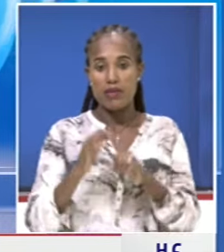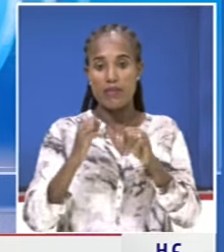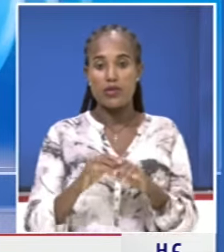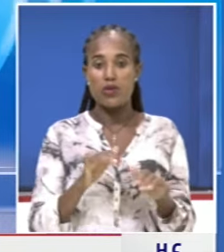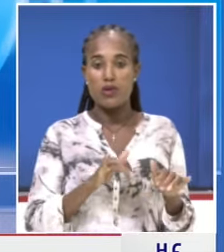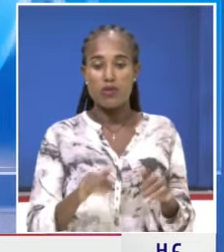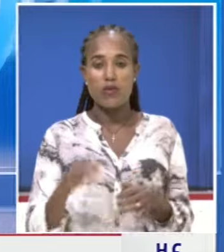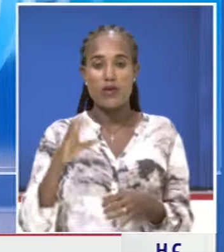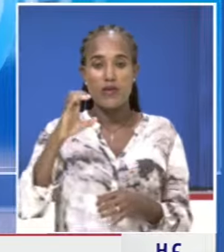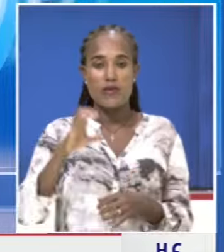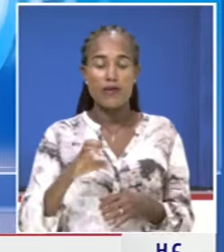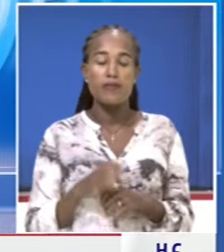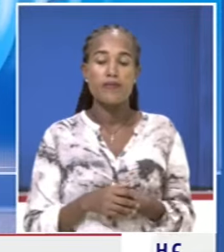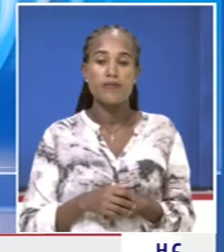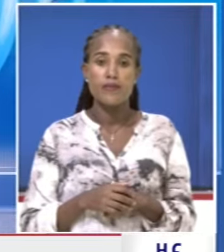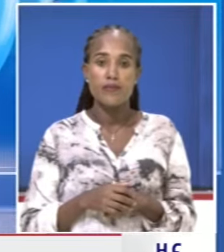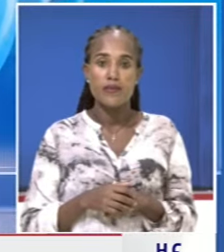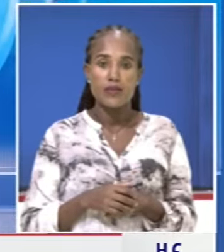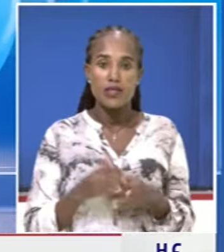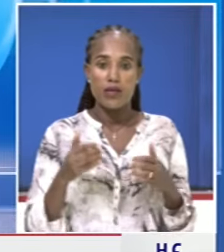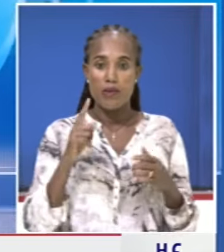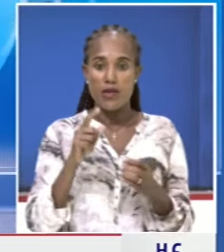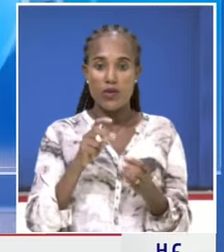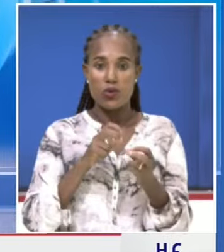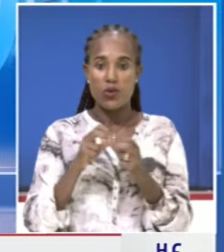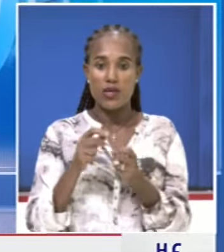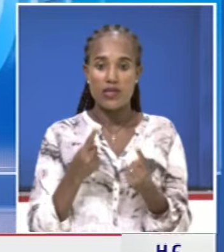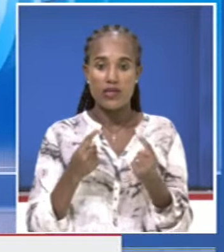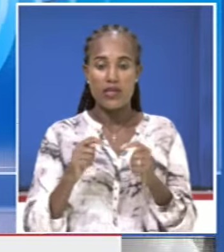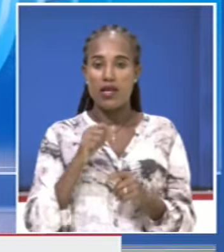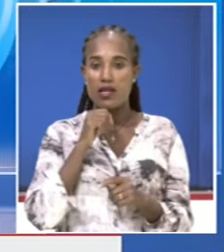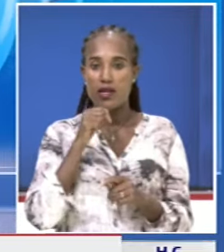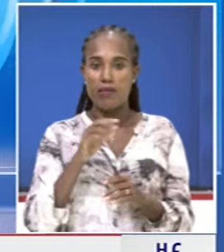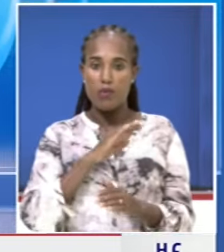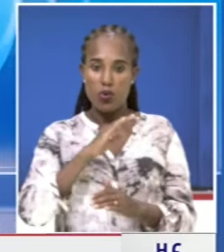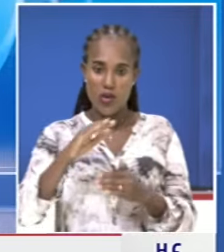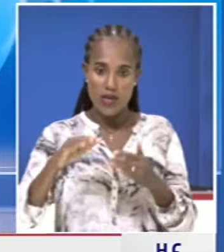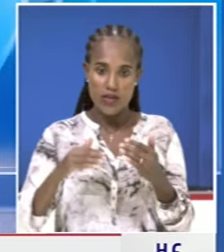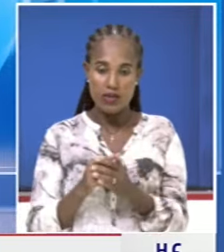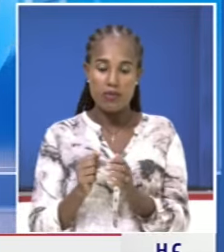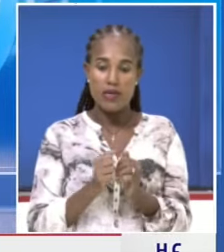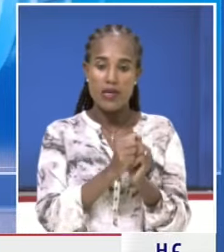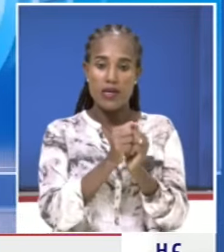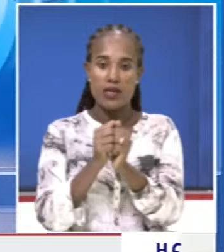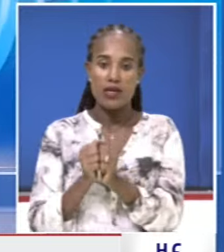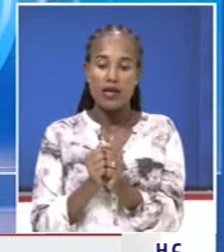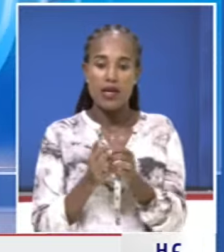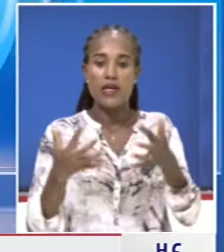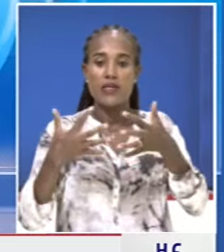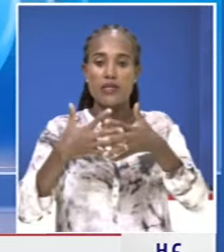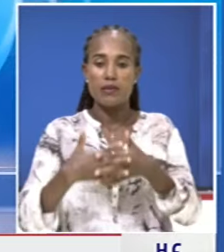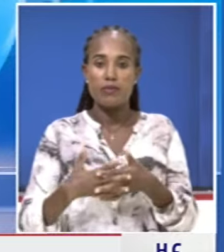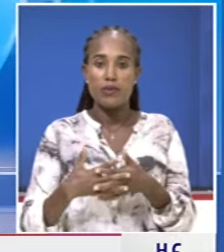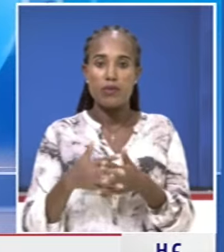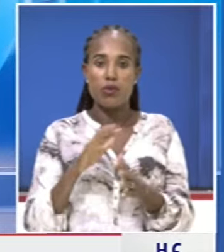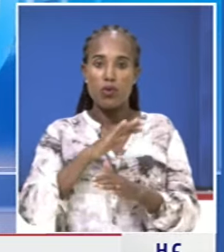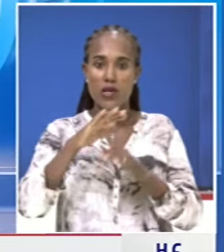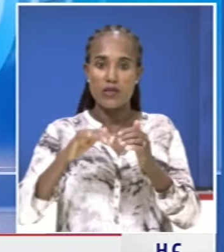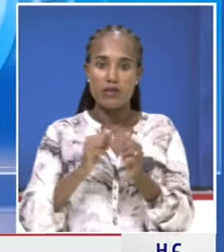ደግሞ የግድ በአንድ ወገን ጥረት አይደለም፣ በሁላችንም የጋራ ርብርብ፣ በሁላችንም